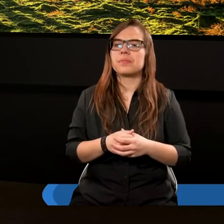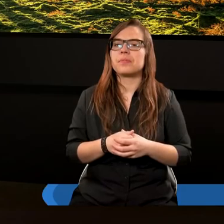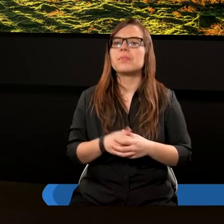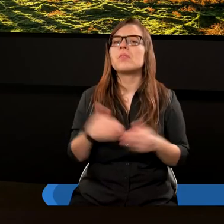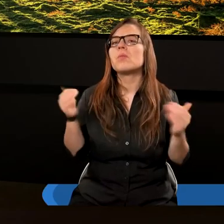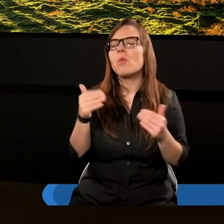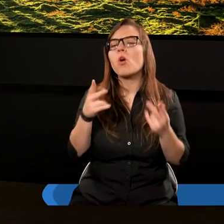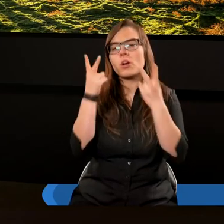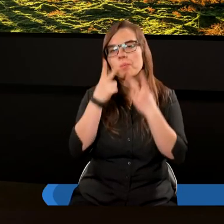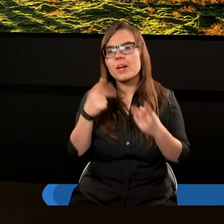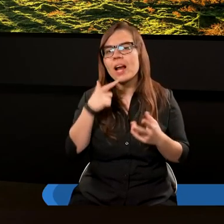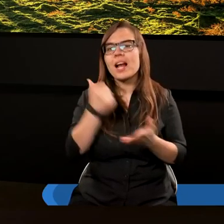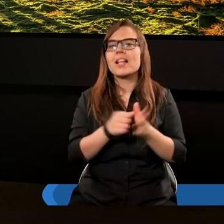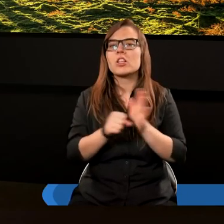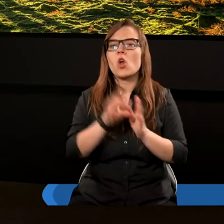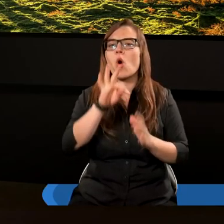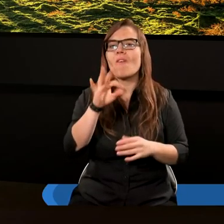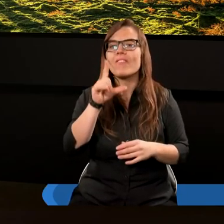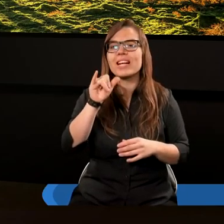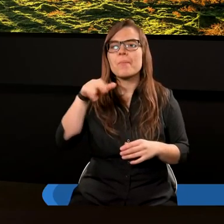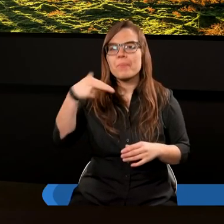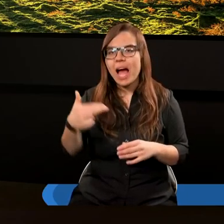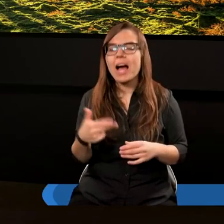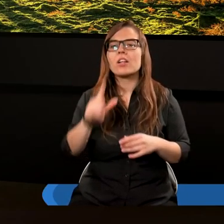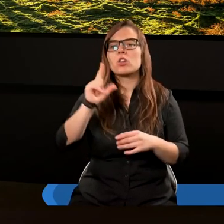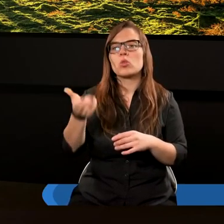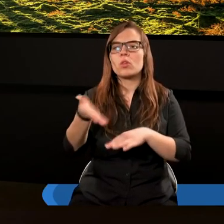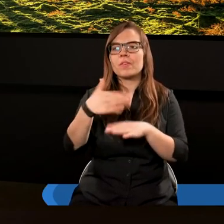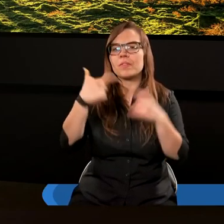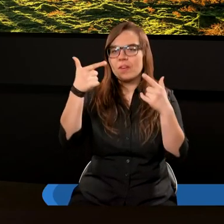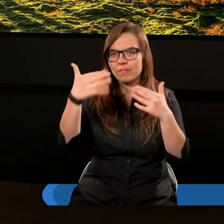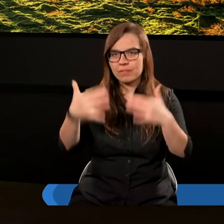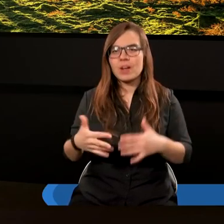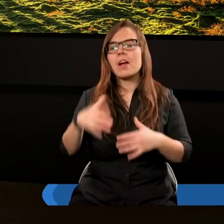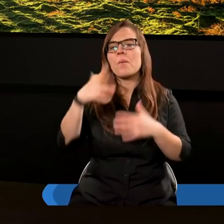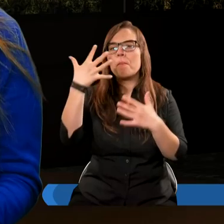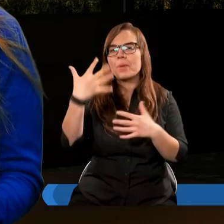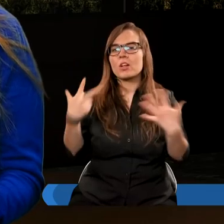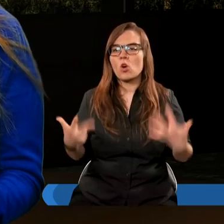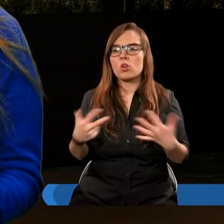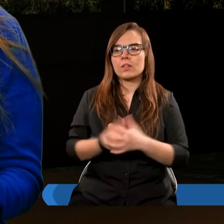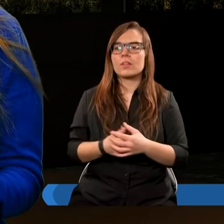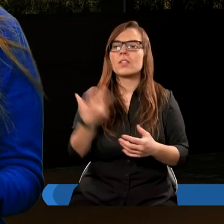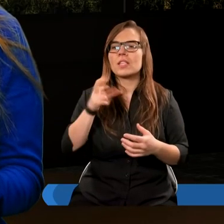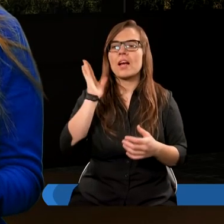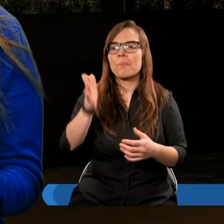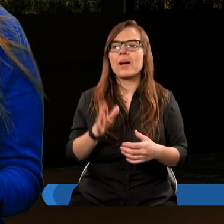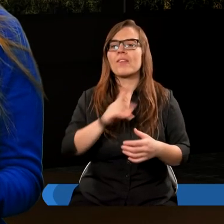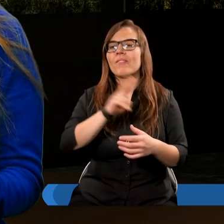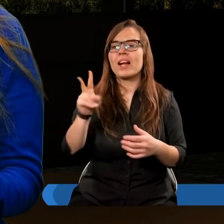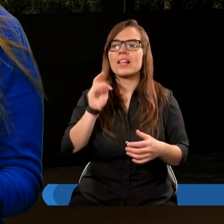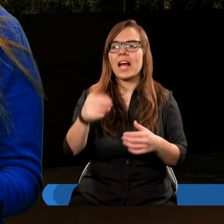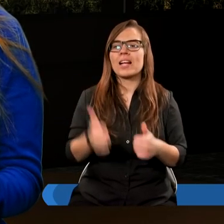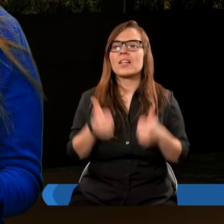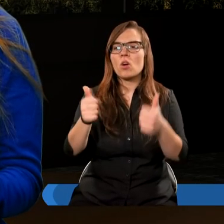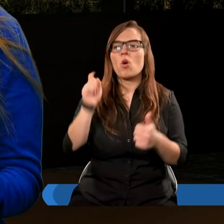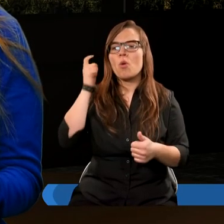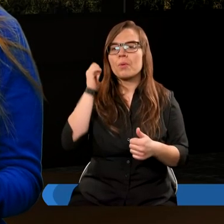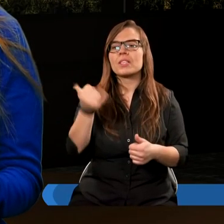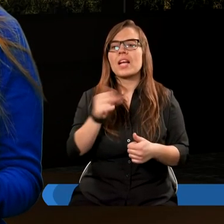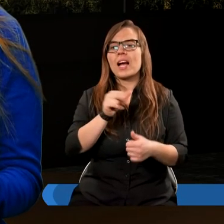Może przeczytajmy z listu do Filipian, drugi rozdział, wersety pięć, osiem. Niech będzie w was takie nastawienie